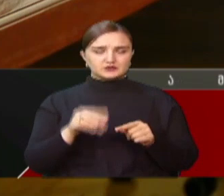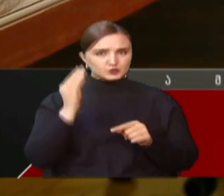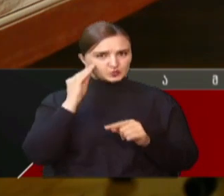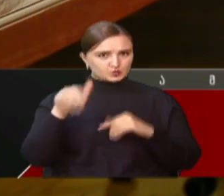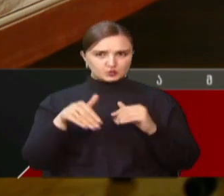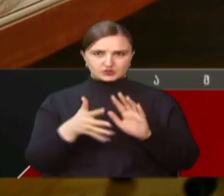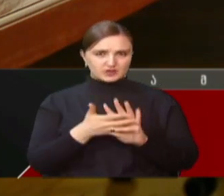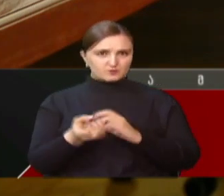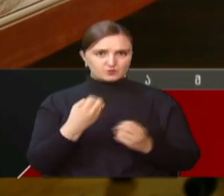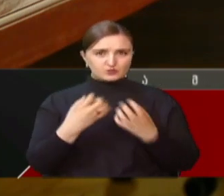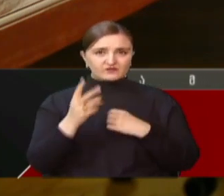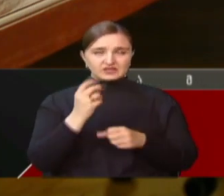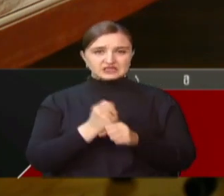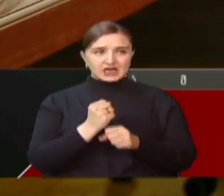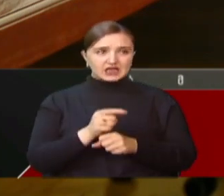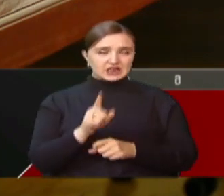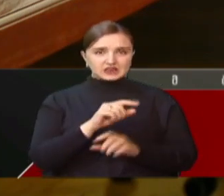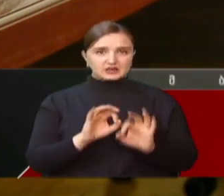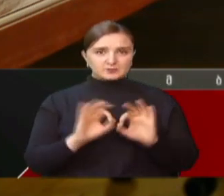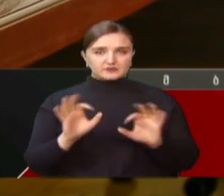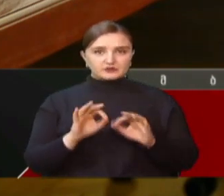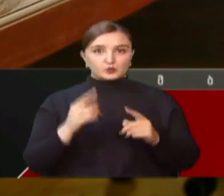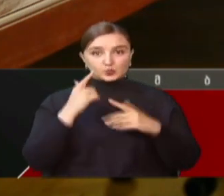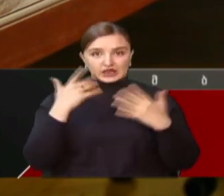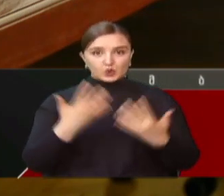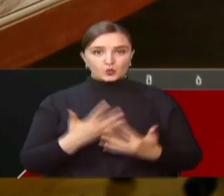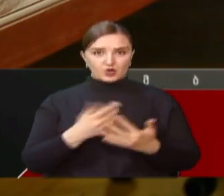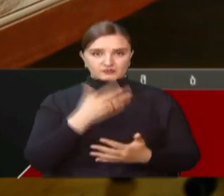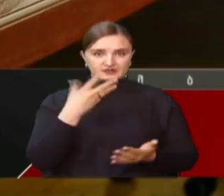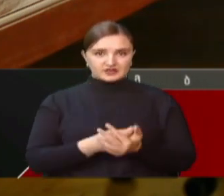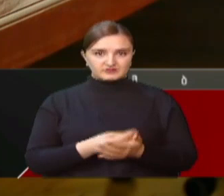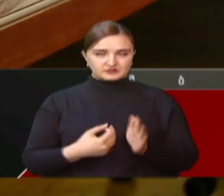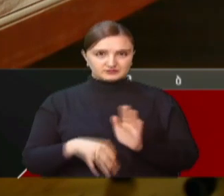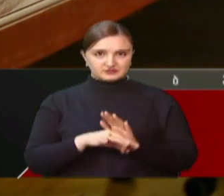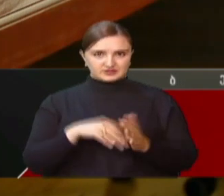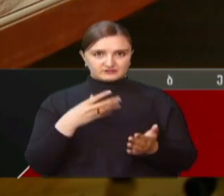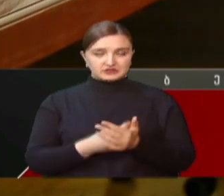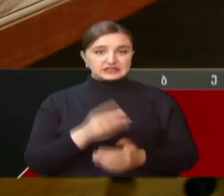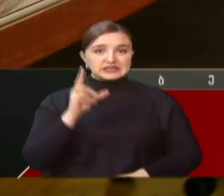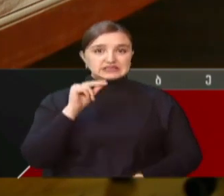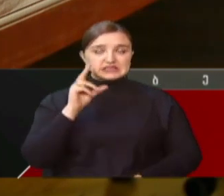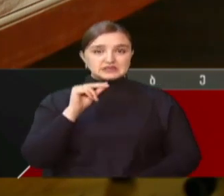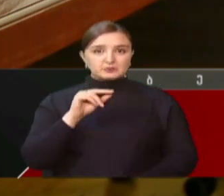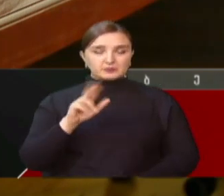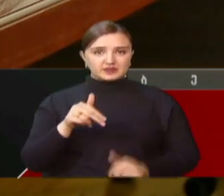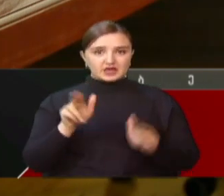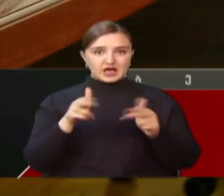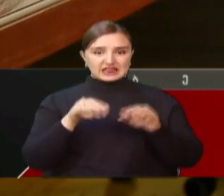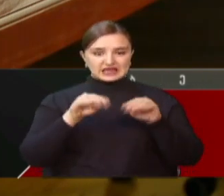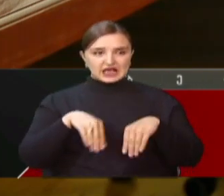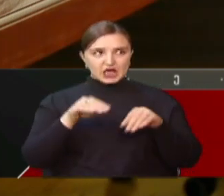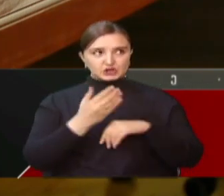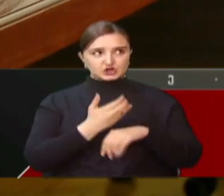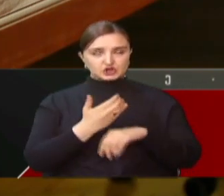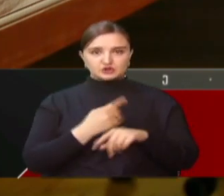უსაფუძვლო და ვინც ამ განცხადებებს აკეთებს, ძალიან დიდ უხერხულობაში იგდებს თავს, რამე თუ ციფრები და ანგარიშები მეტყველებს